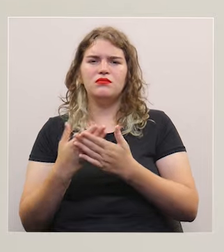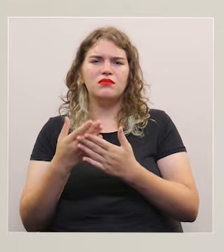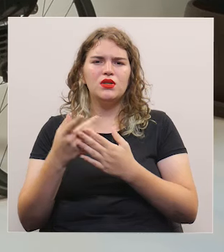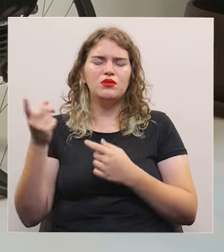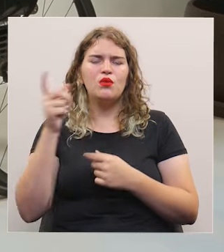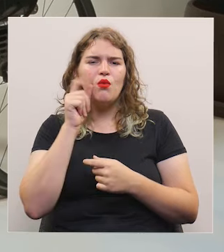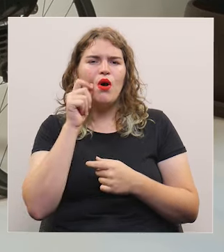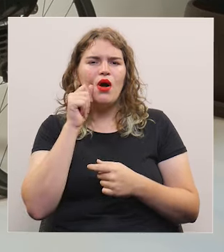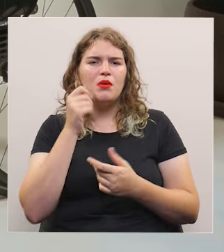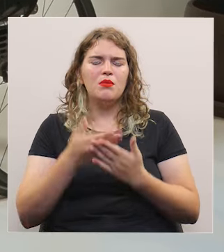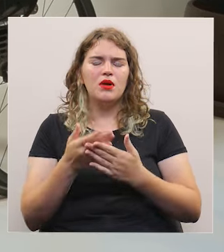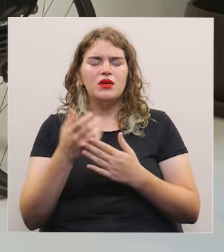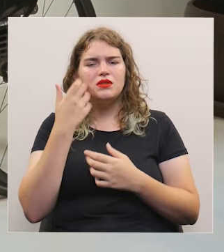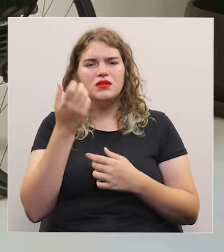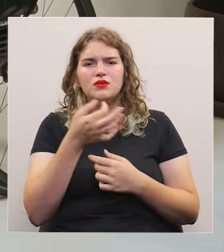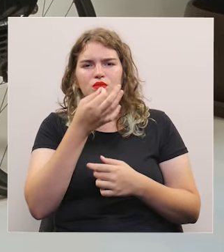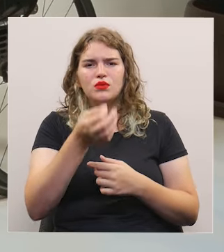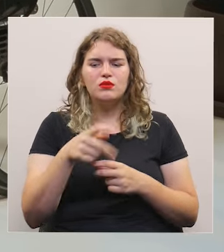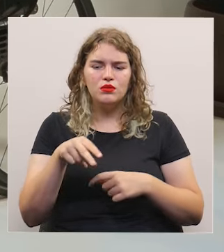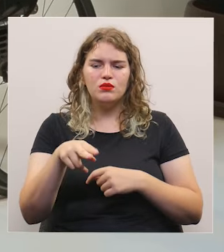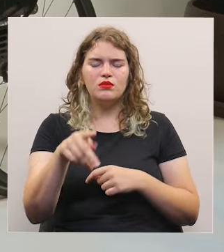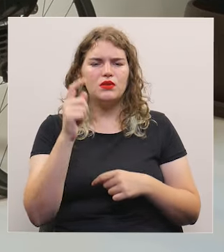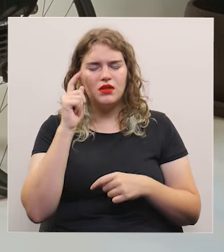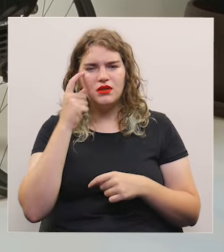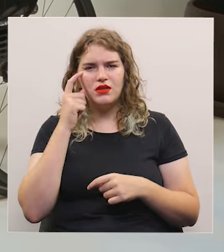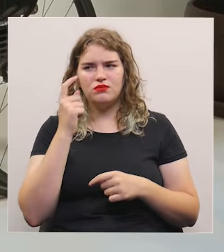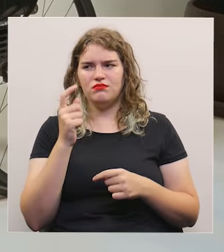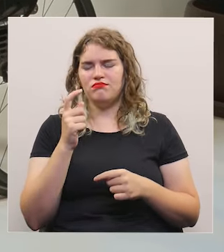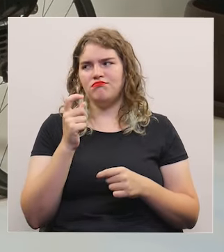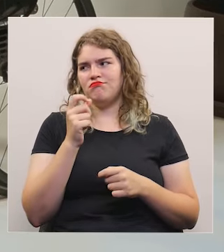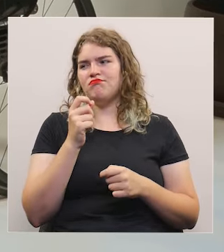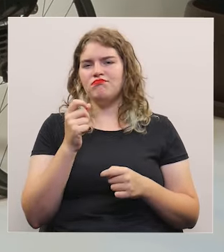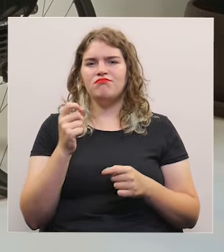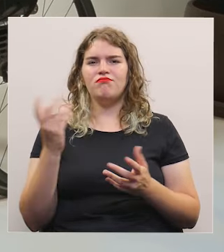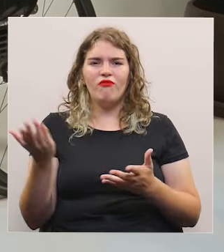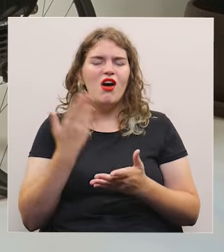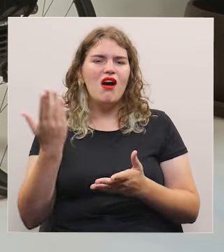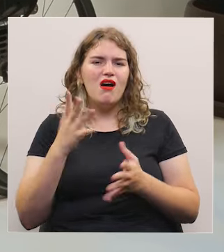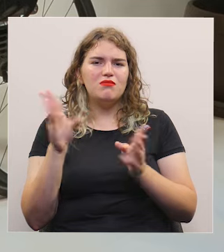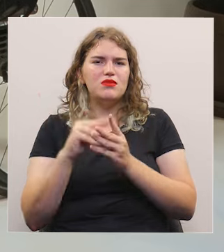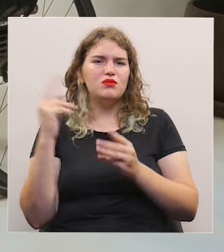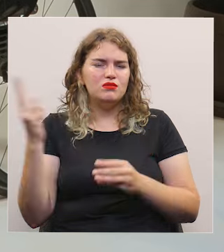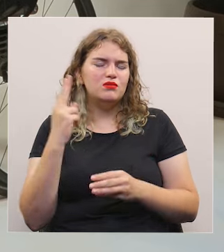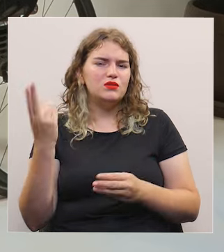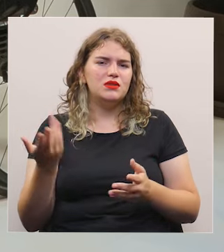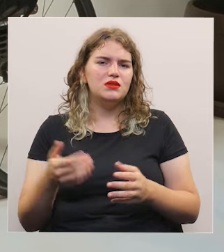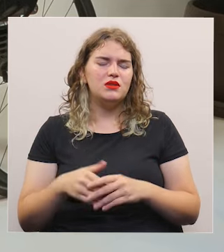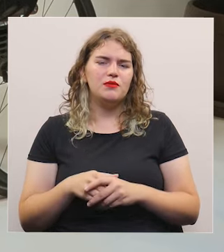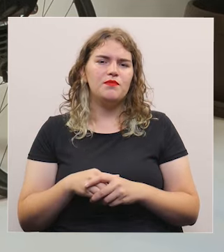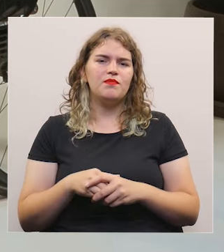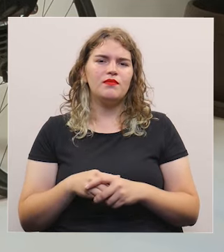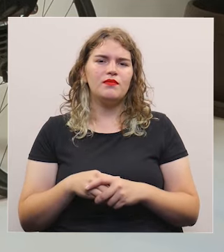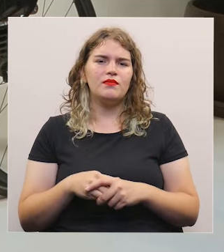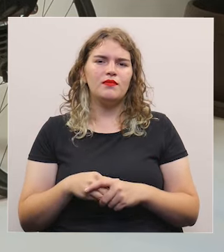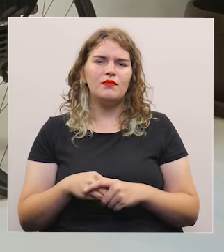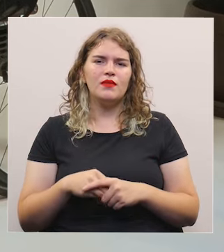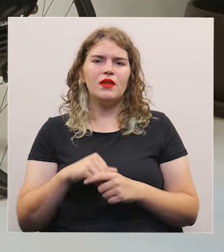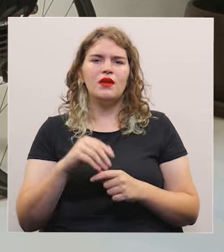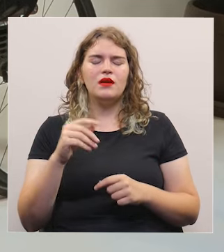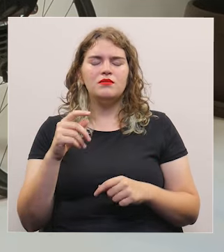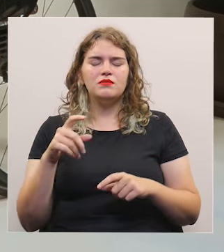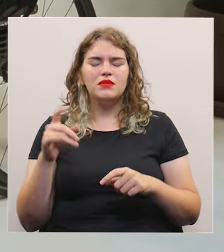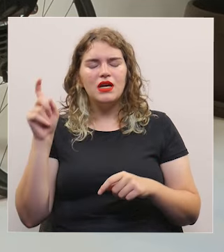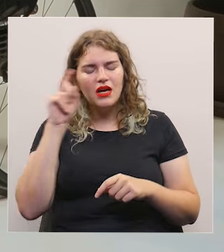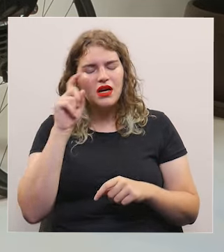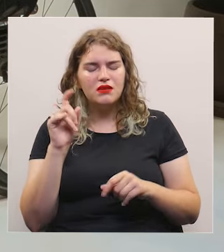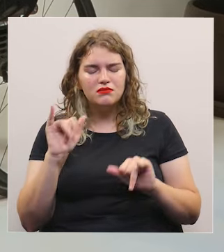celorlalți. Pentru noi umblare e umblare. Tu când zici umblare, te gândești, wow, da, să umblu. Dar se va întâmpla. Amin,